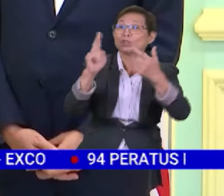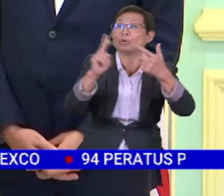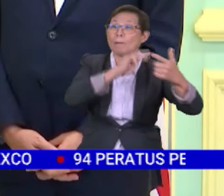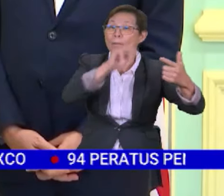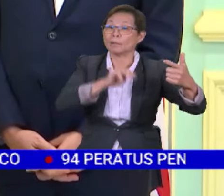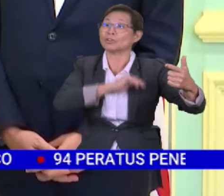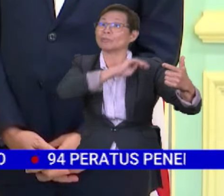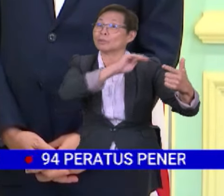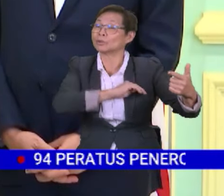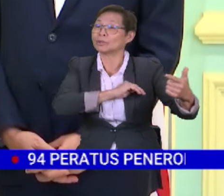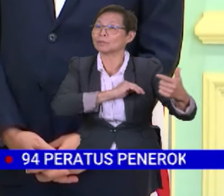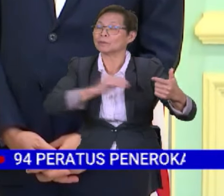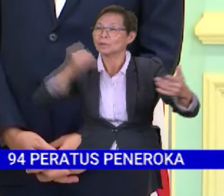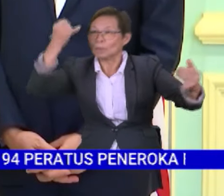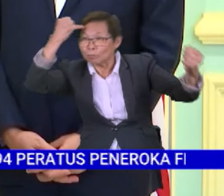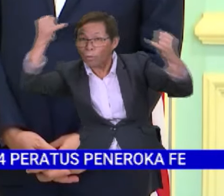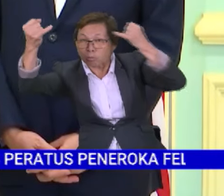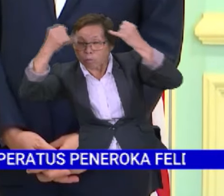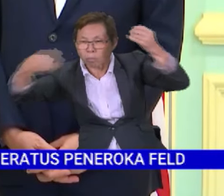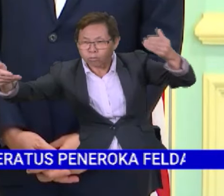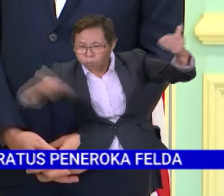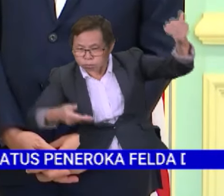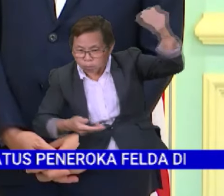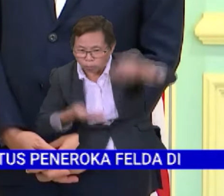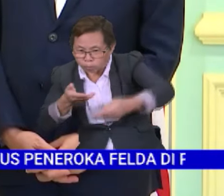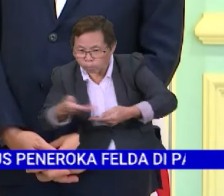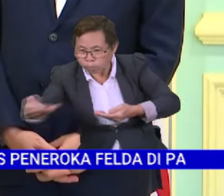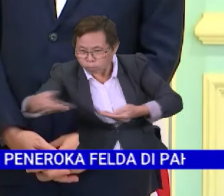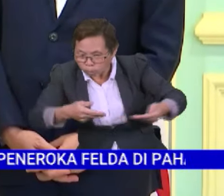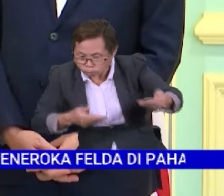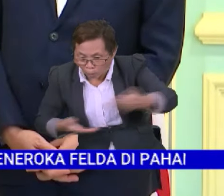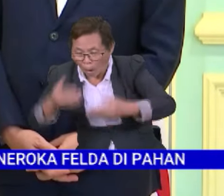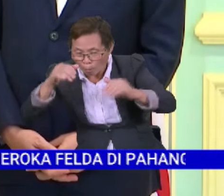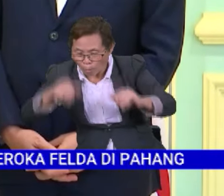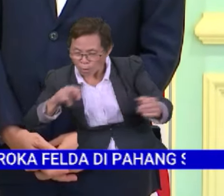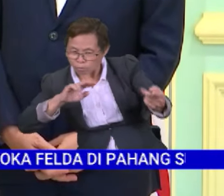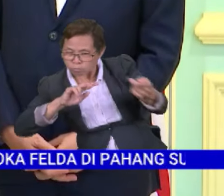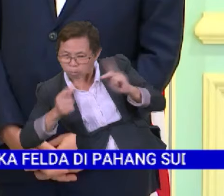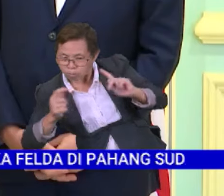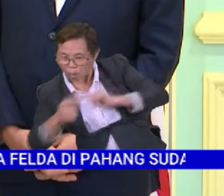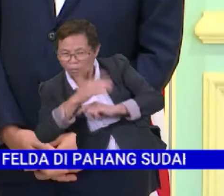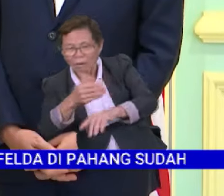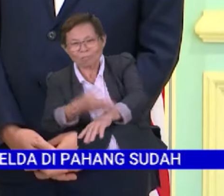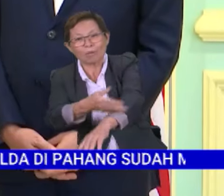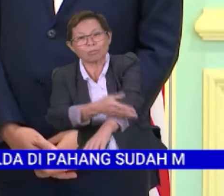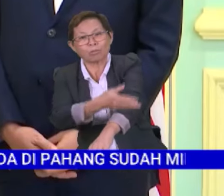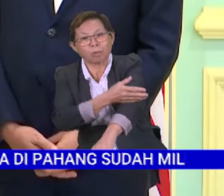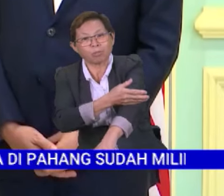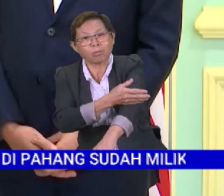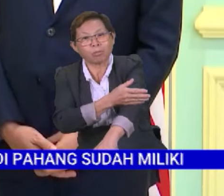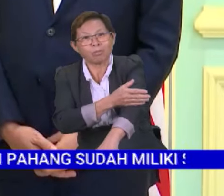untuk memberikan input mereka apa yang boleh diubah suai dan diperbaiki.